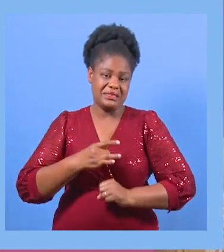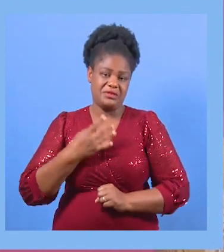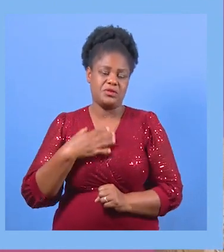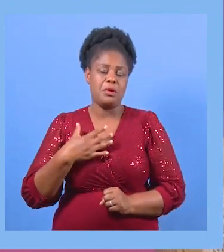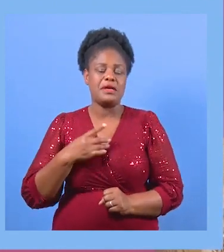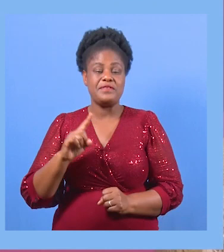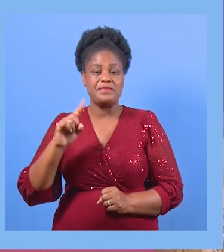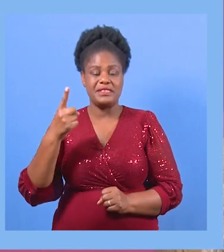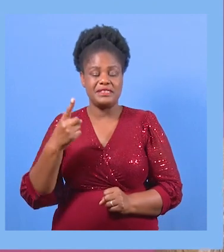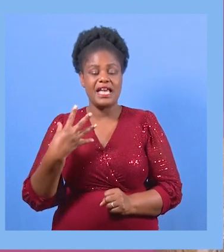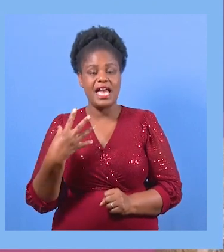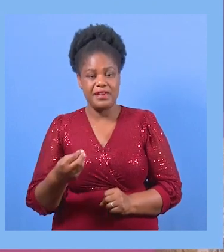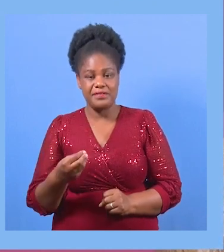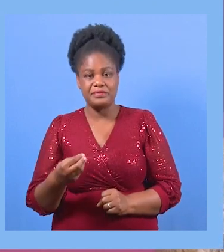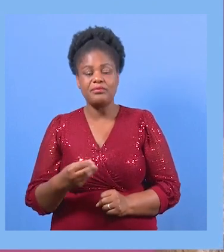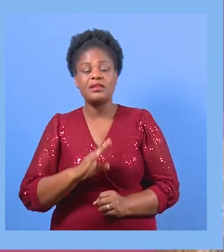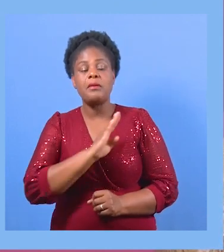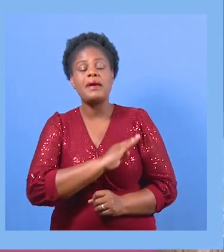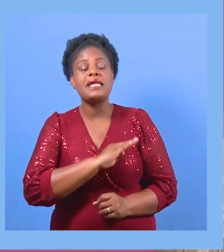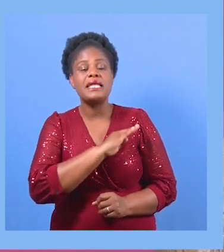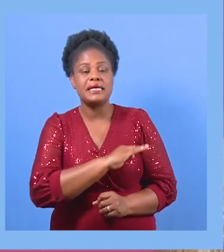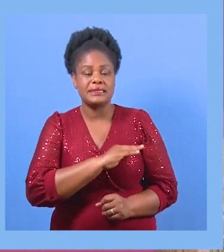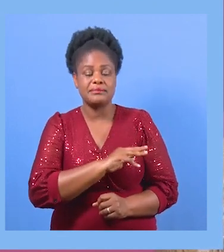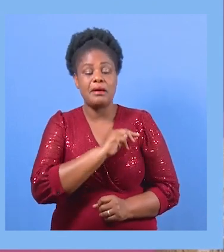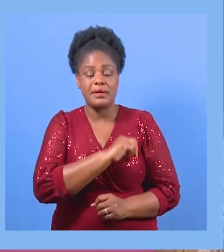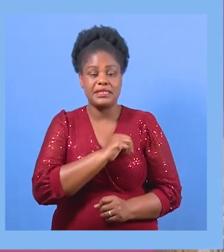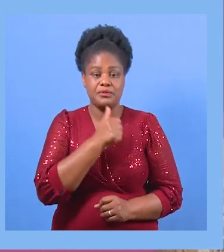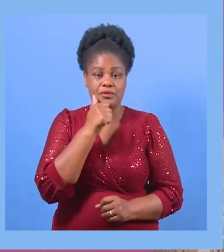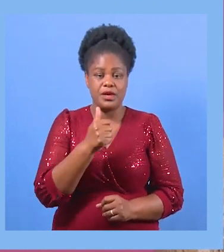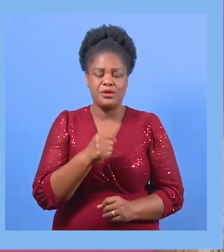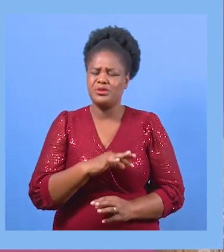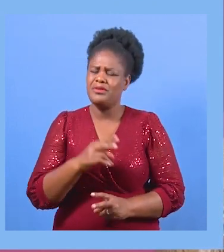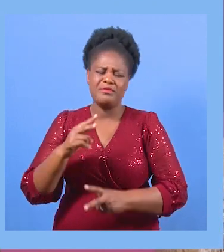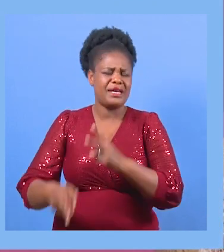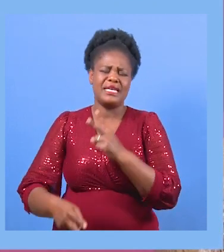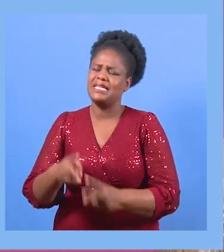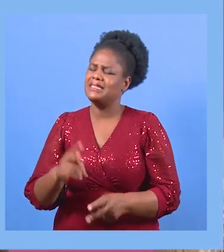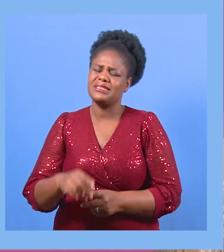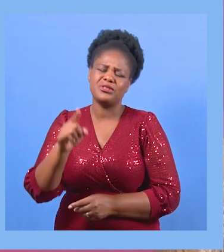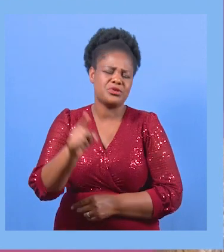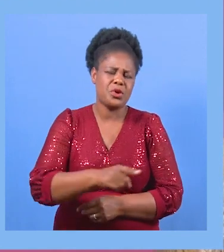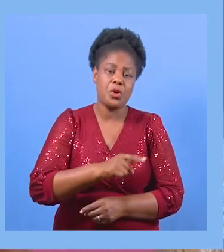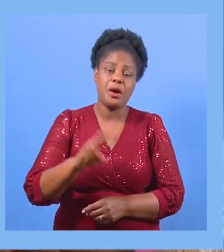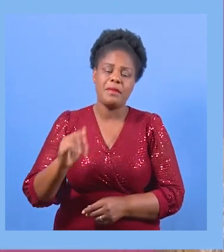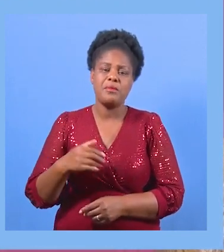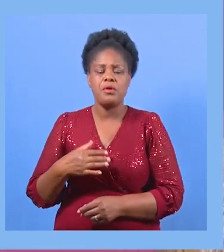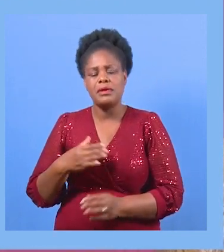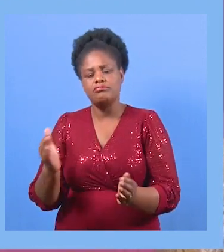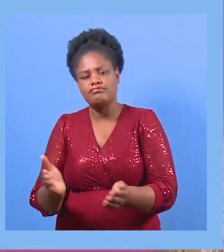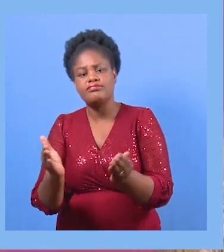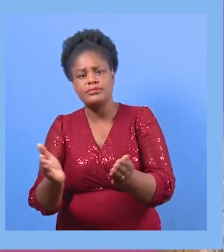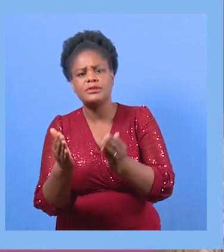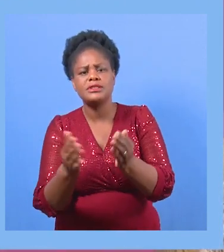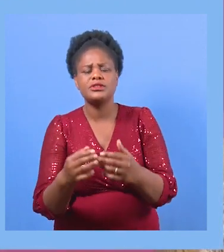dzakanaka. Chekutanga. Chechipiri, ngatiregerei kuita unhu hwemhirizhonga. Chechitatu, ngatiumbanei sevarume. Inga madzimai